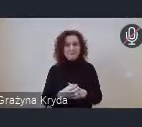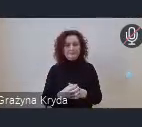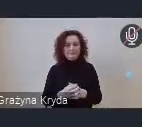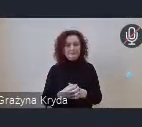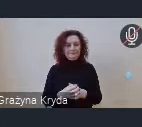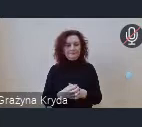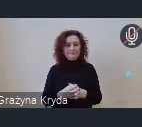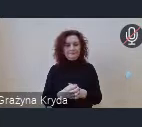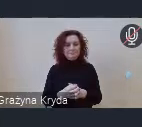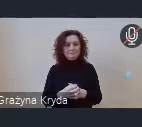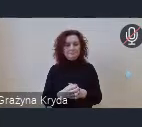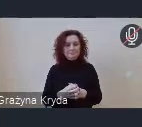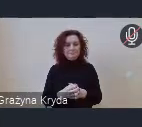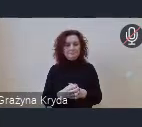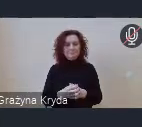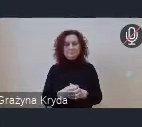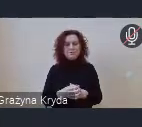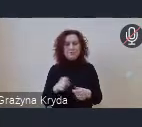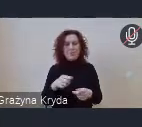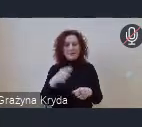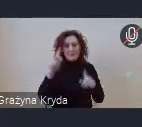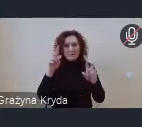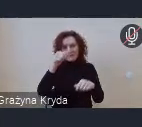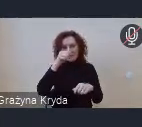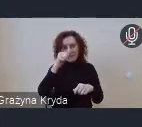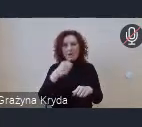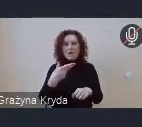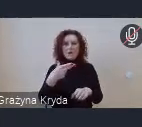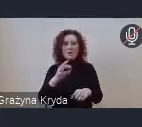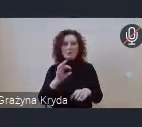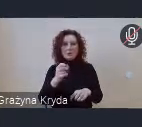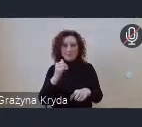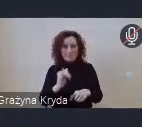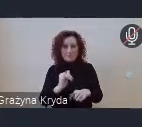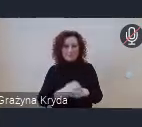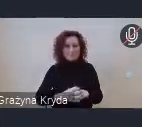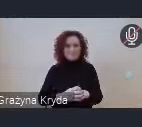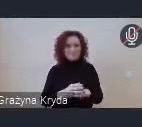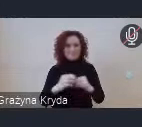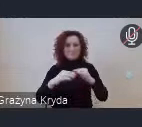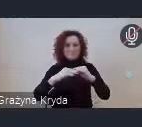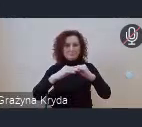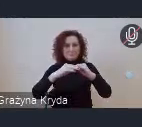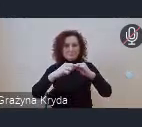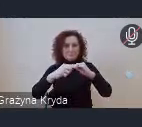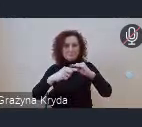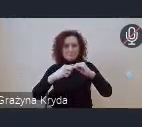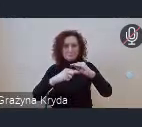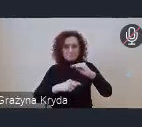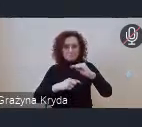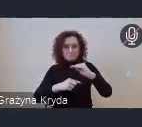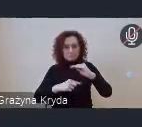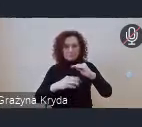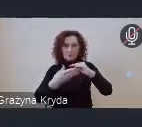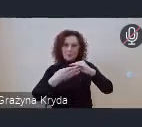dwóch stronach i tak dalej to są tak zwane noski czyli ten fragment schodka który wystaje tak zwaną podstopnice to z podstopniem to jest podstopnica